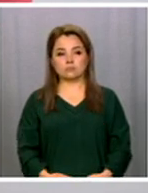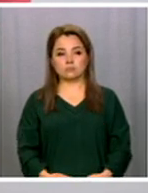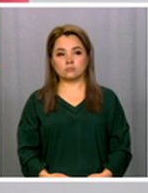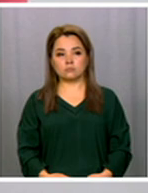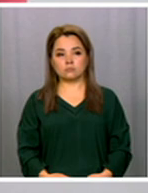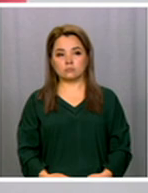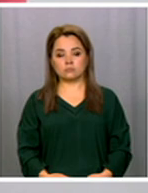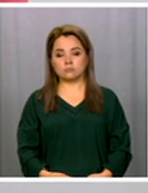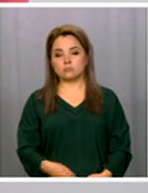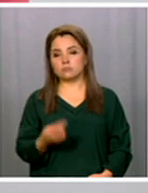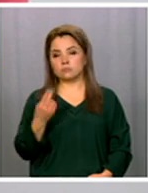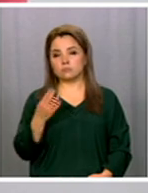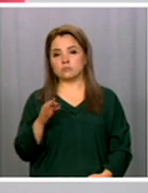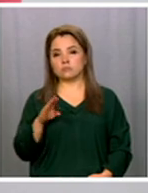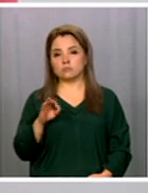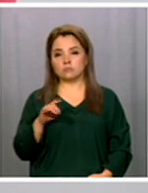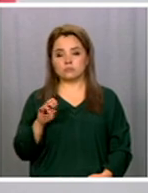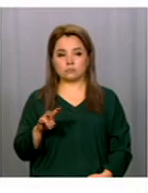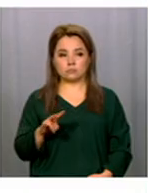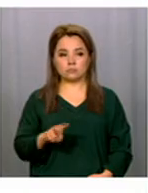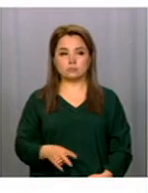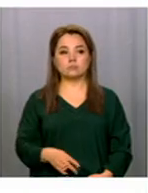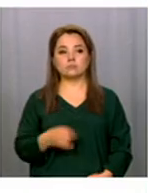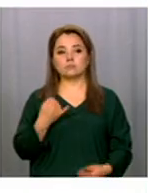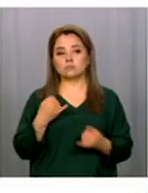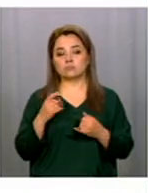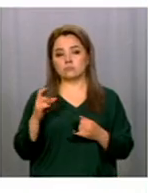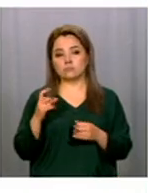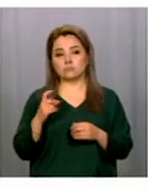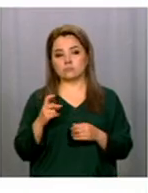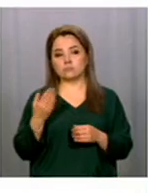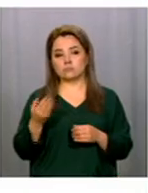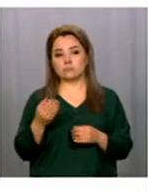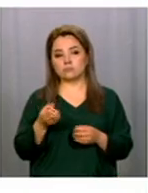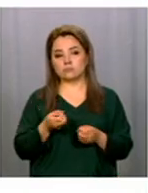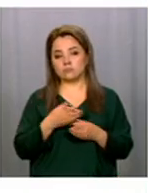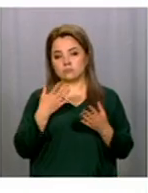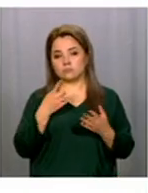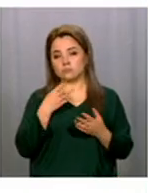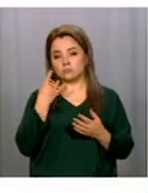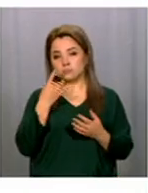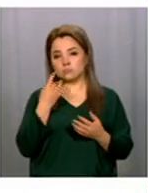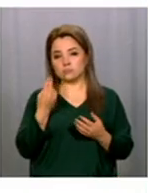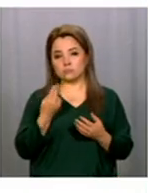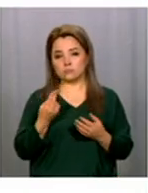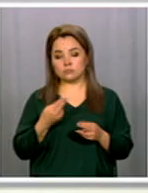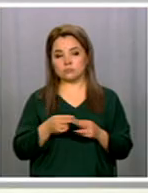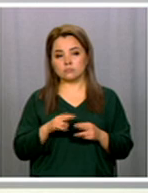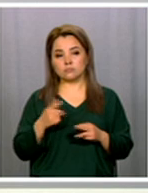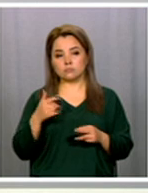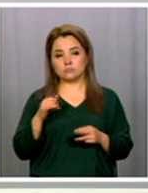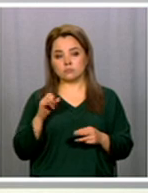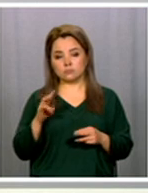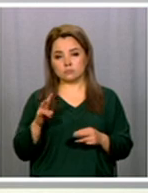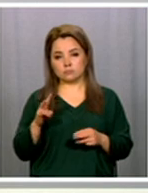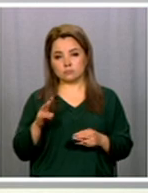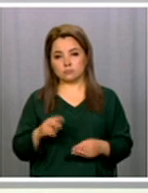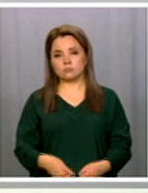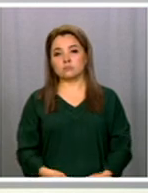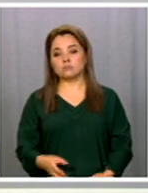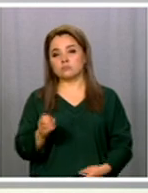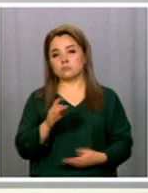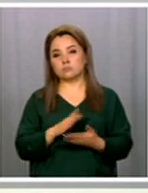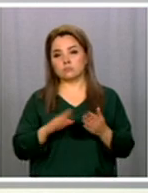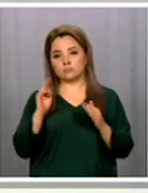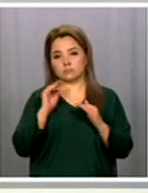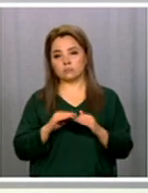көк түсті цитозин және ашық қызыл түсті гуанин. Әрі қарай